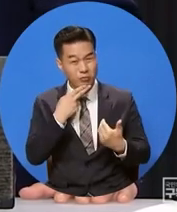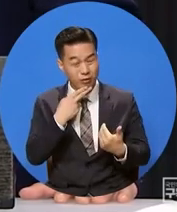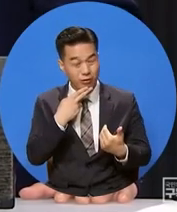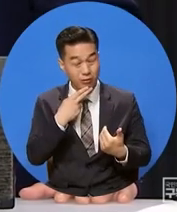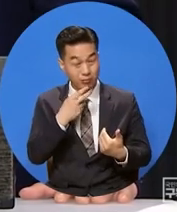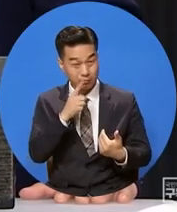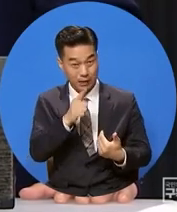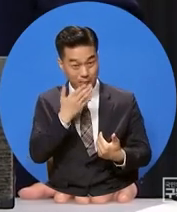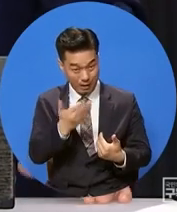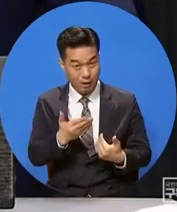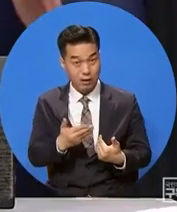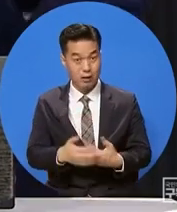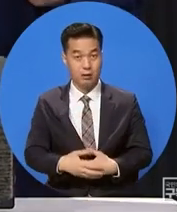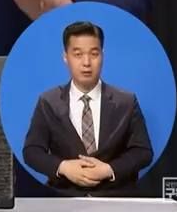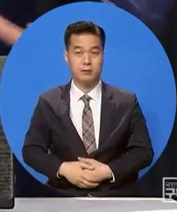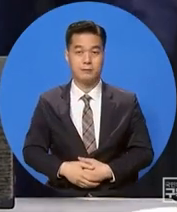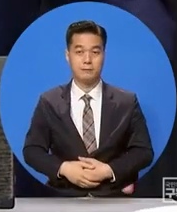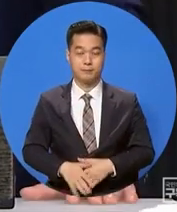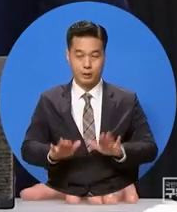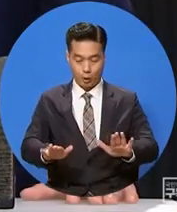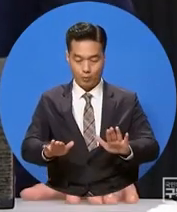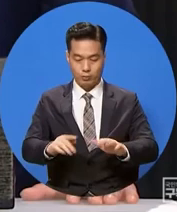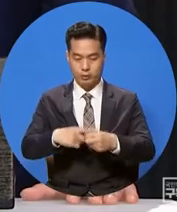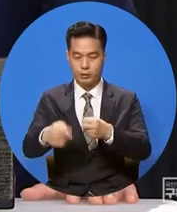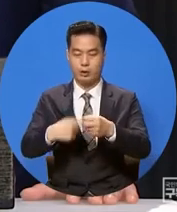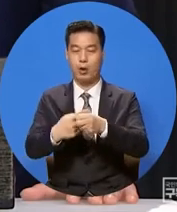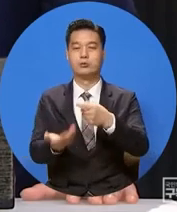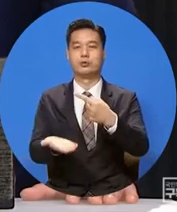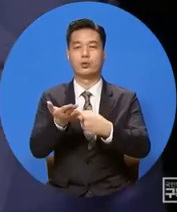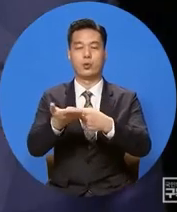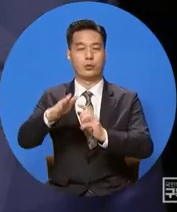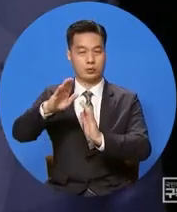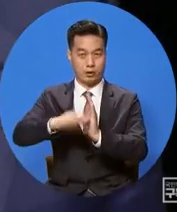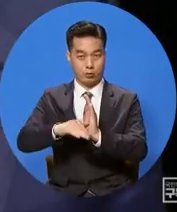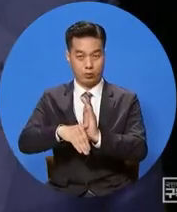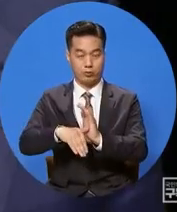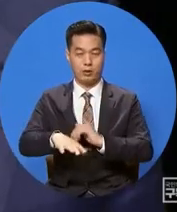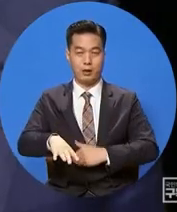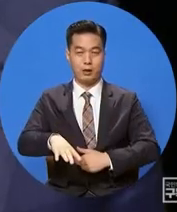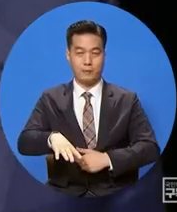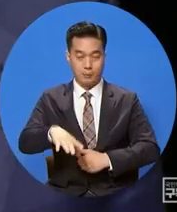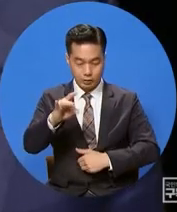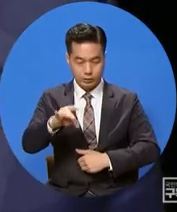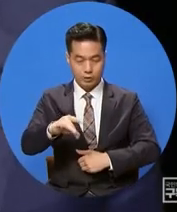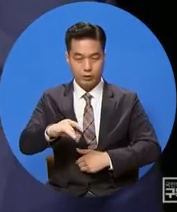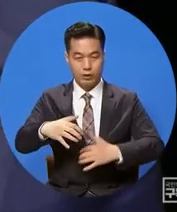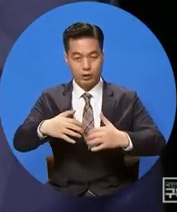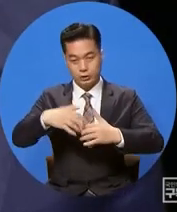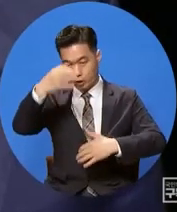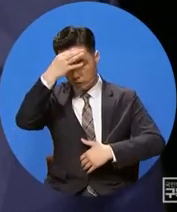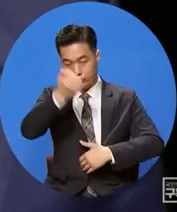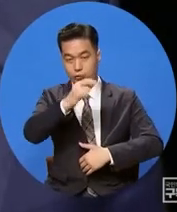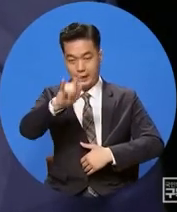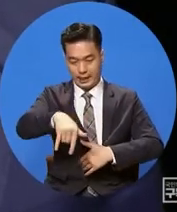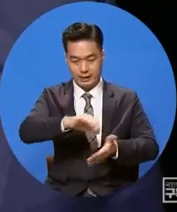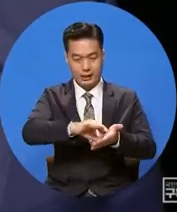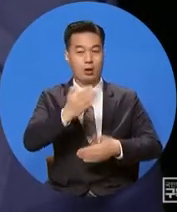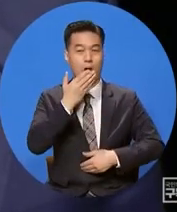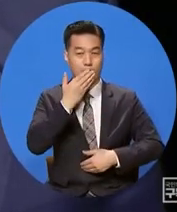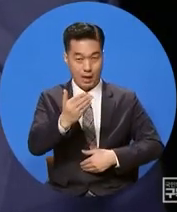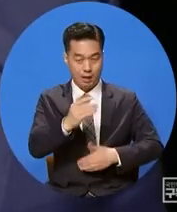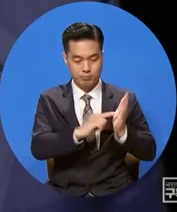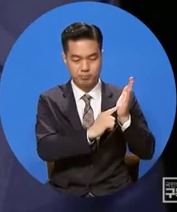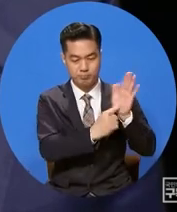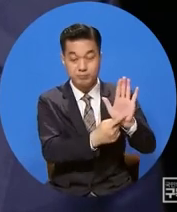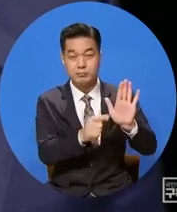됩니까? 에? 아니 그 이번 연초에도 선제적인 그 전술핵을 사용할 수 있다 이렇게